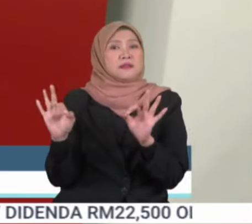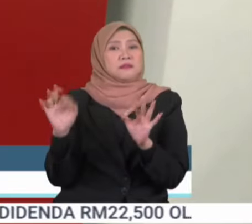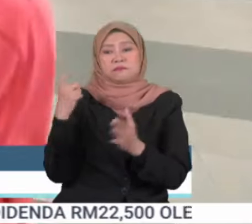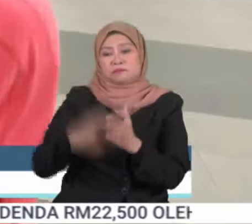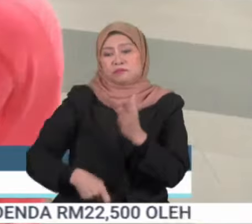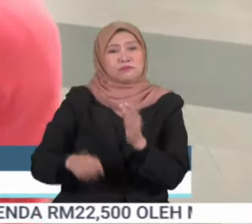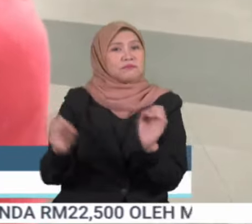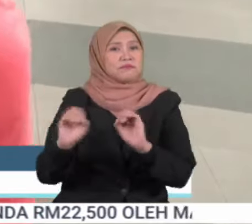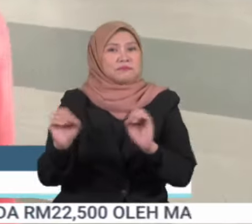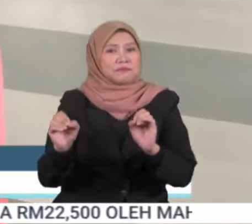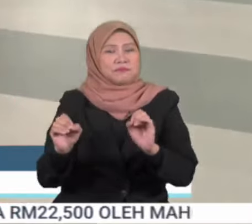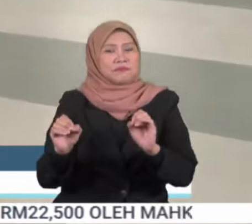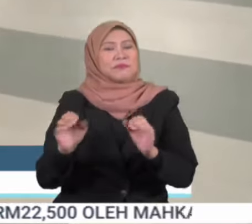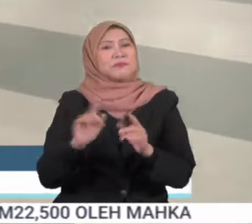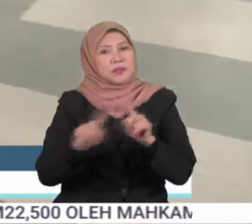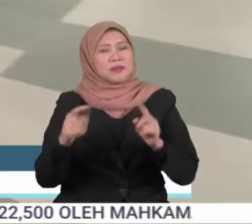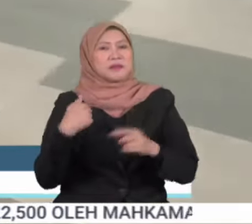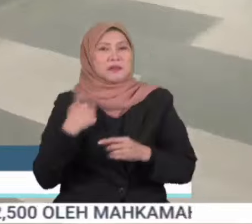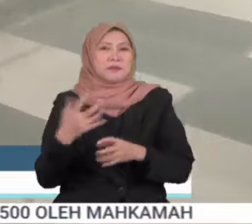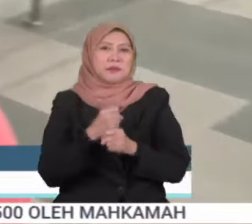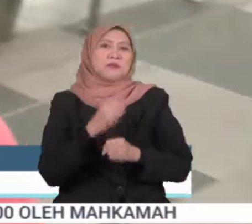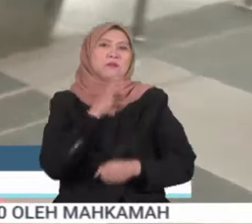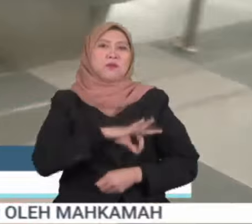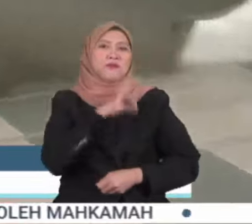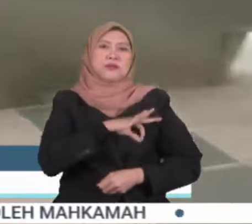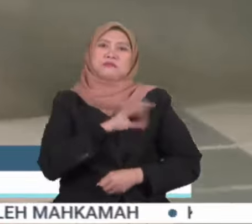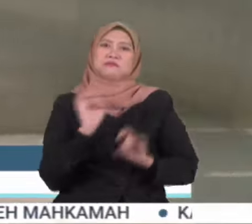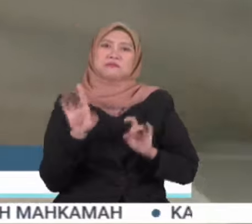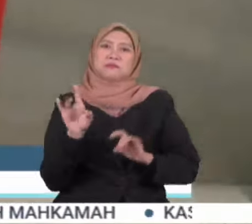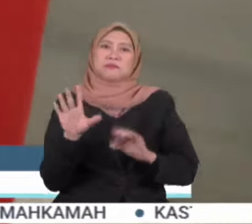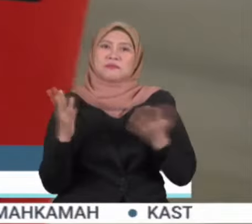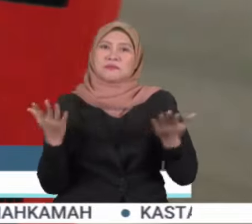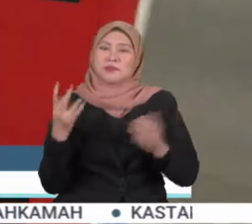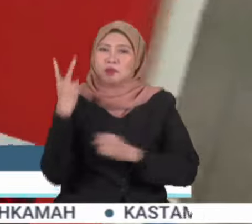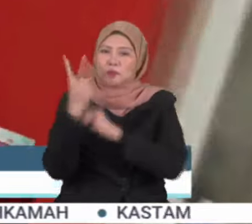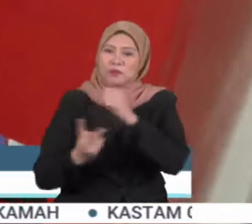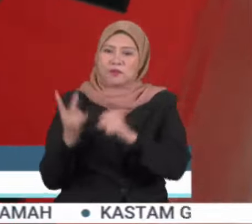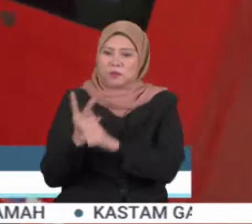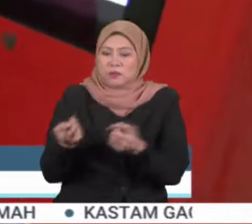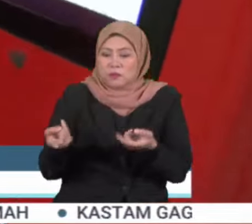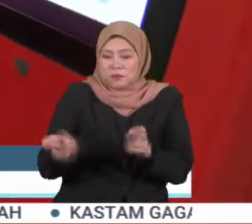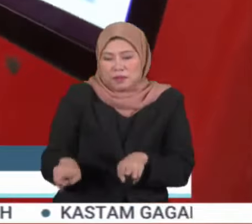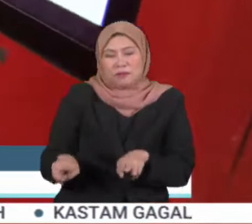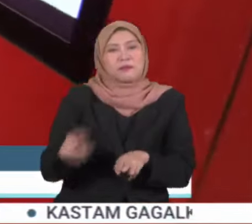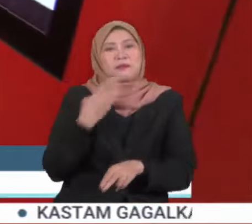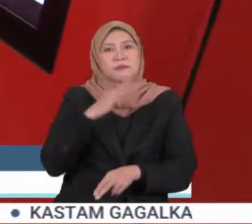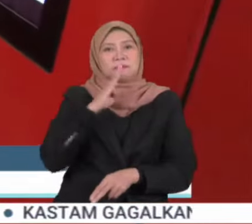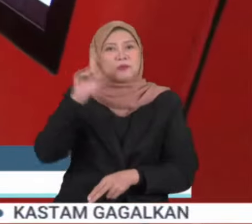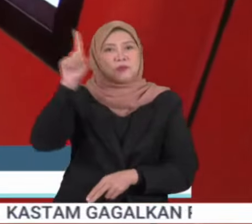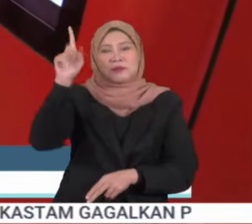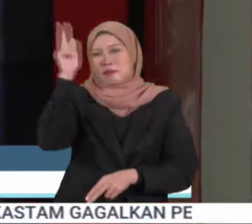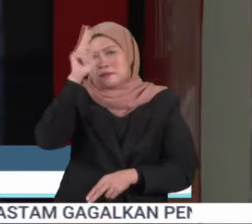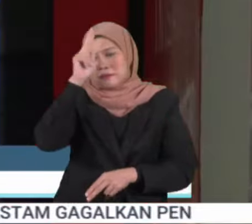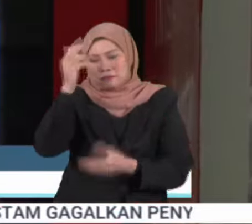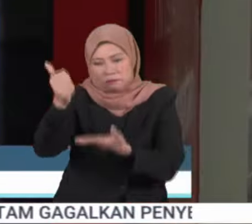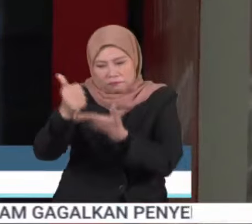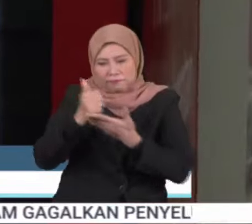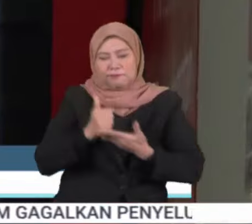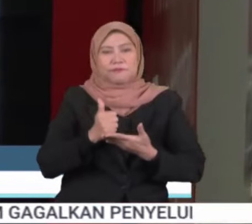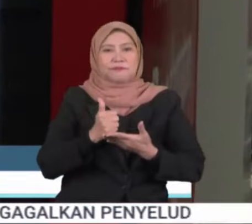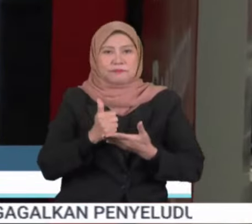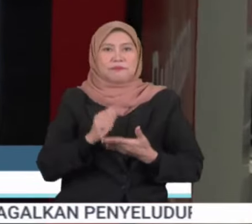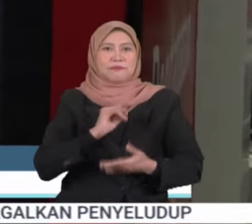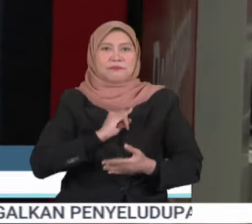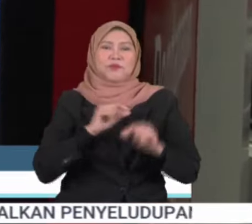kos, cuma saya ambil profit saya. And then selama 2 tahun kontrak ni, alhamdulillah lah, kerajaan amat membantu saya, menolong